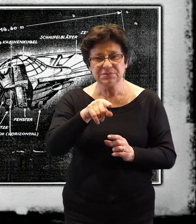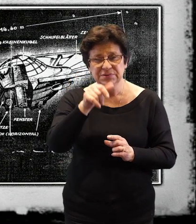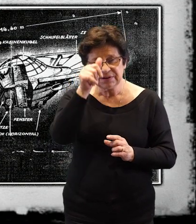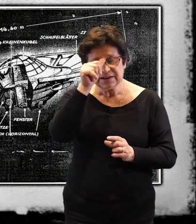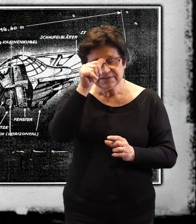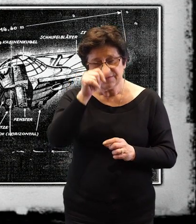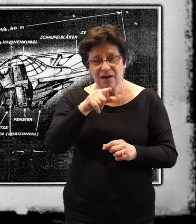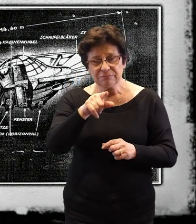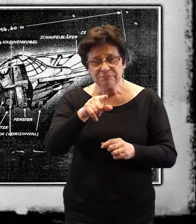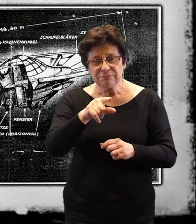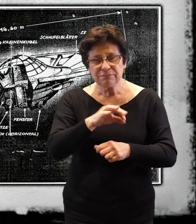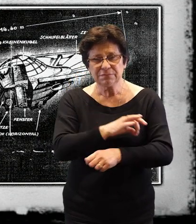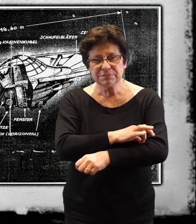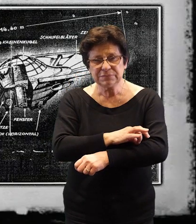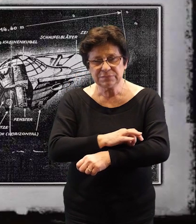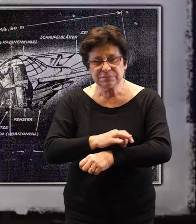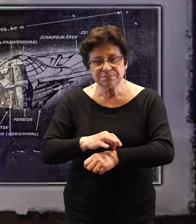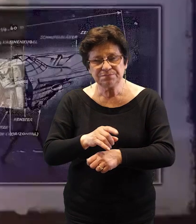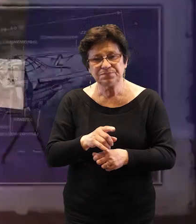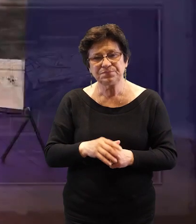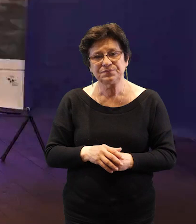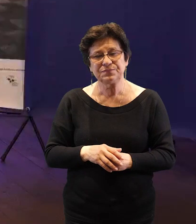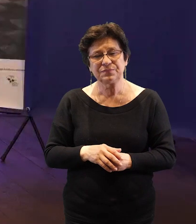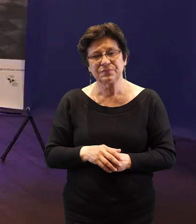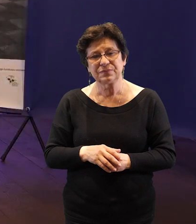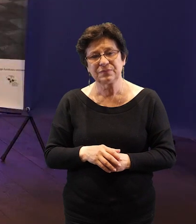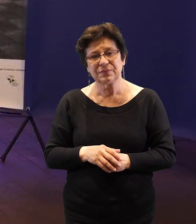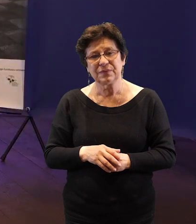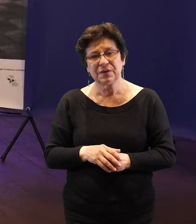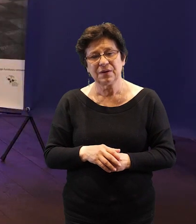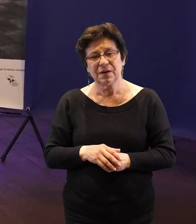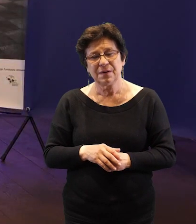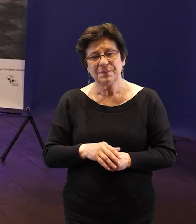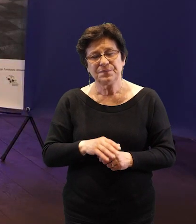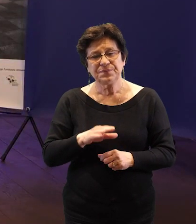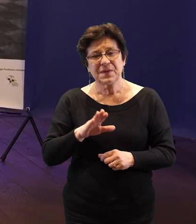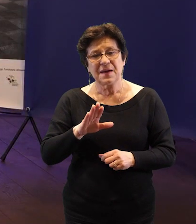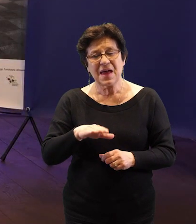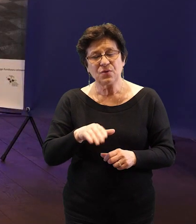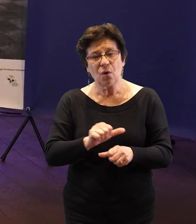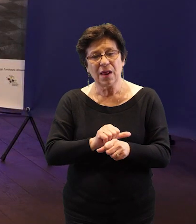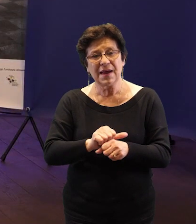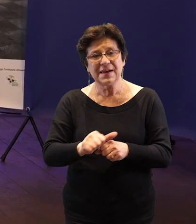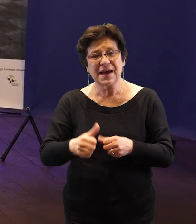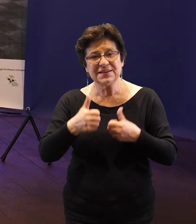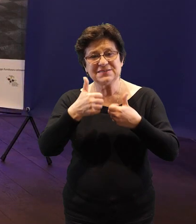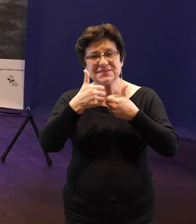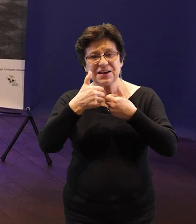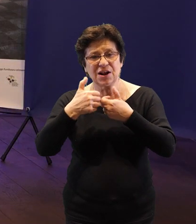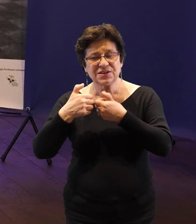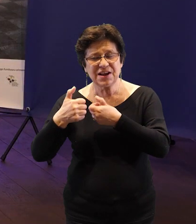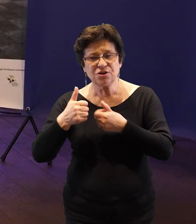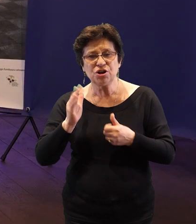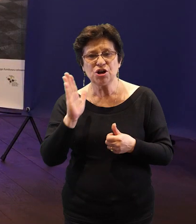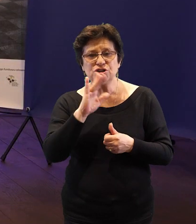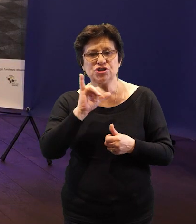jest przy takiej dyskoidalnej konstrukcji. Tutaj na dole jest zdjęcie, to jest Rudolf